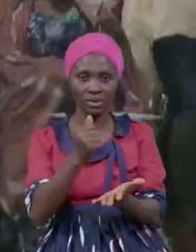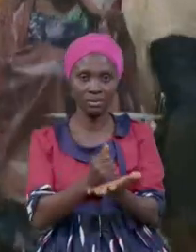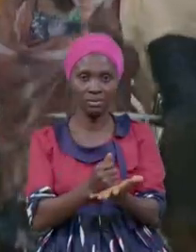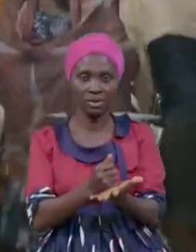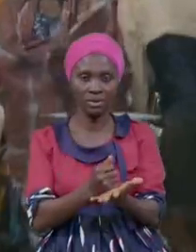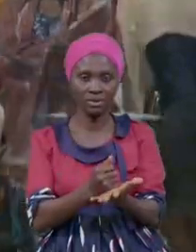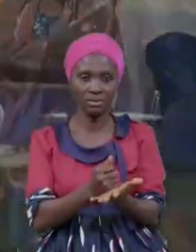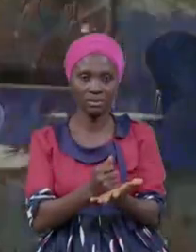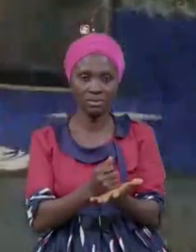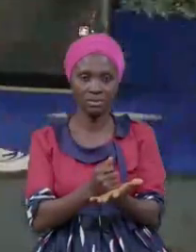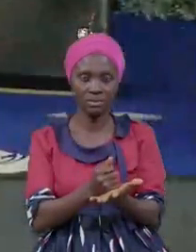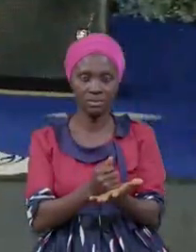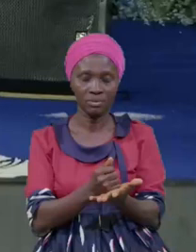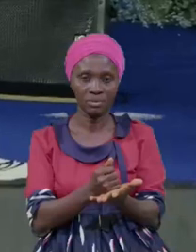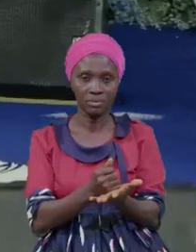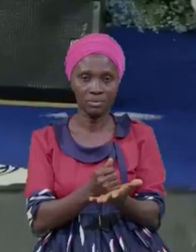Amen.